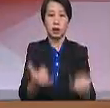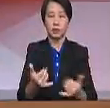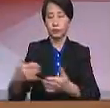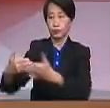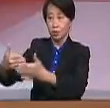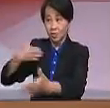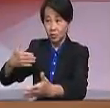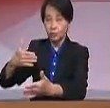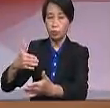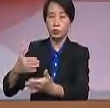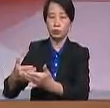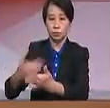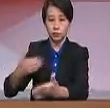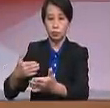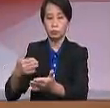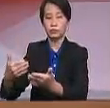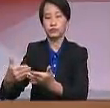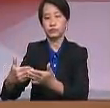mereka lepas daripada